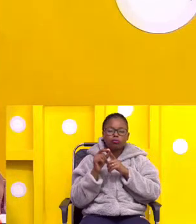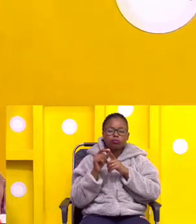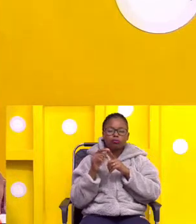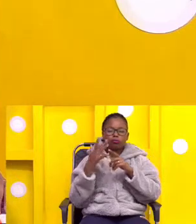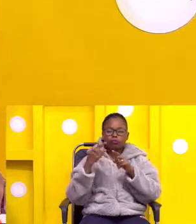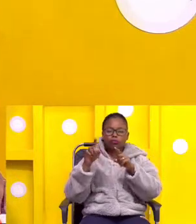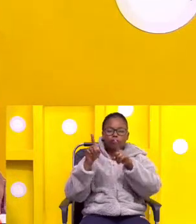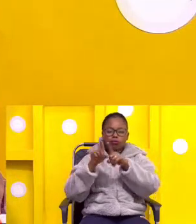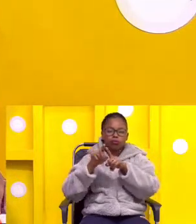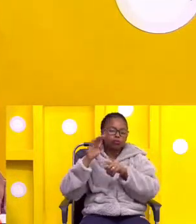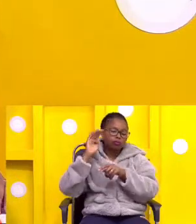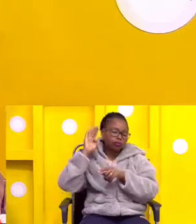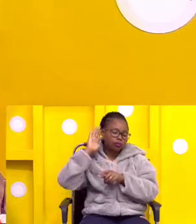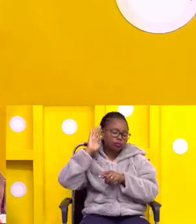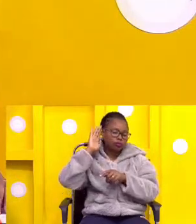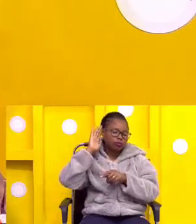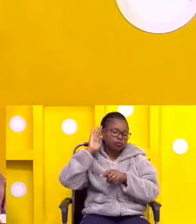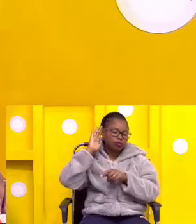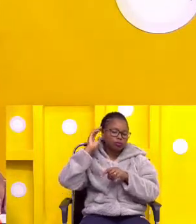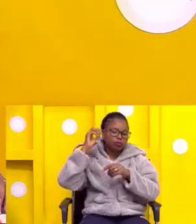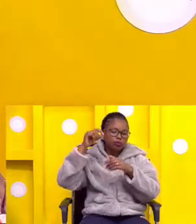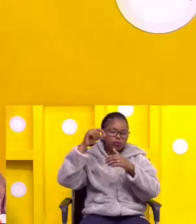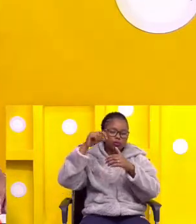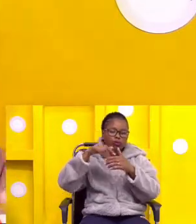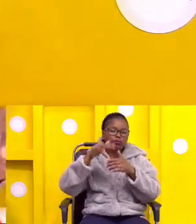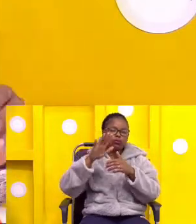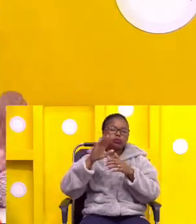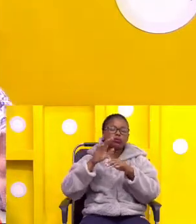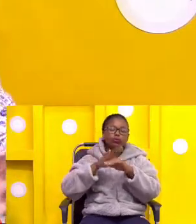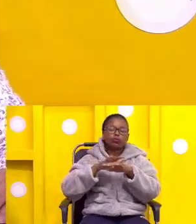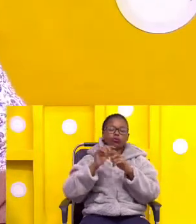ginya matuini manyu ngahanda siugo njega